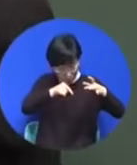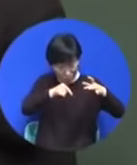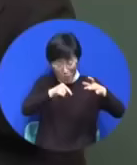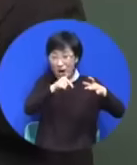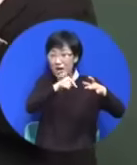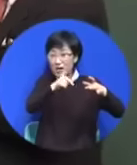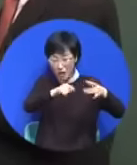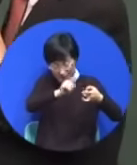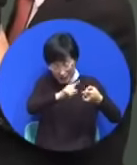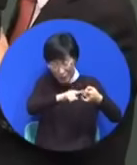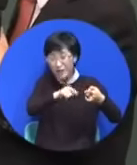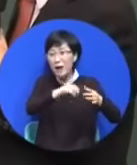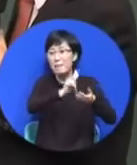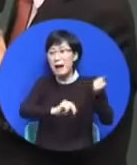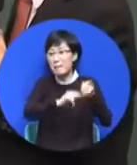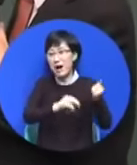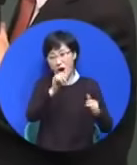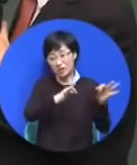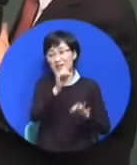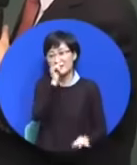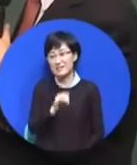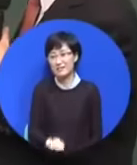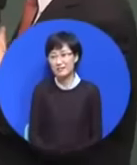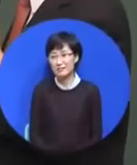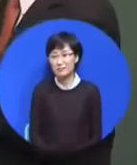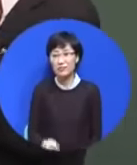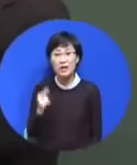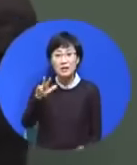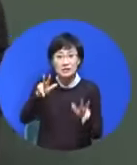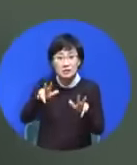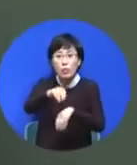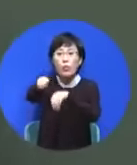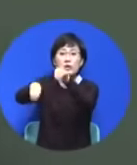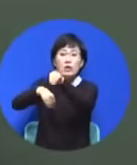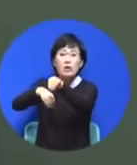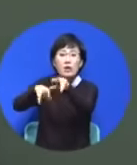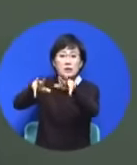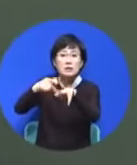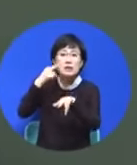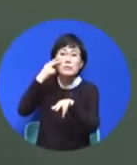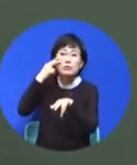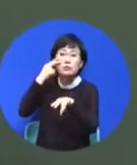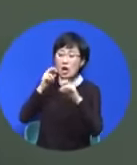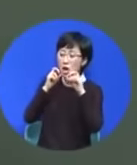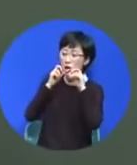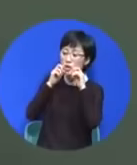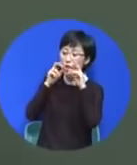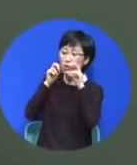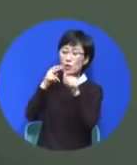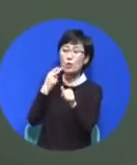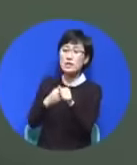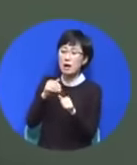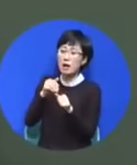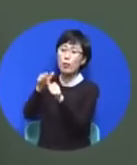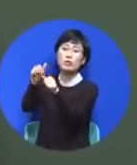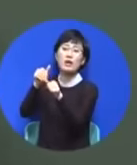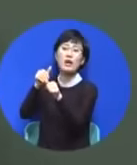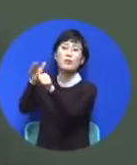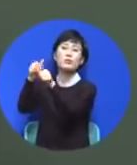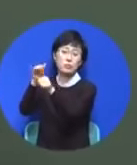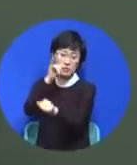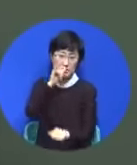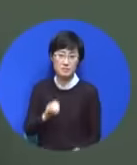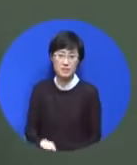대요 지금 우리나라가 저 미국으로 선교사 보내고 있는 저는